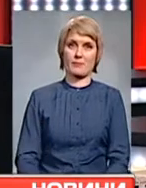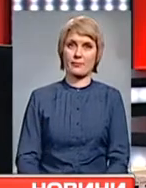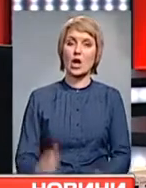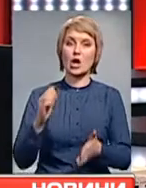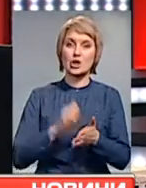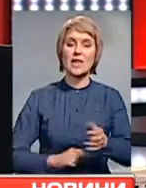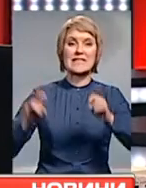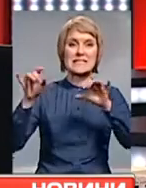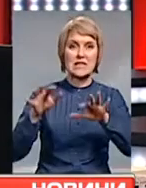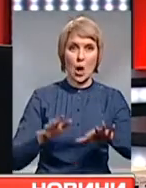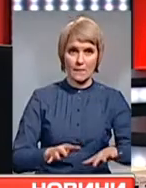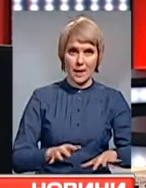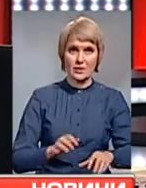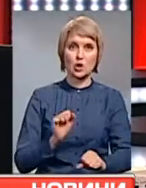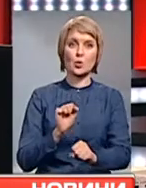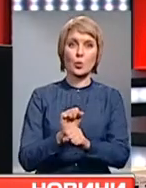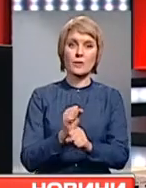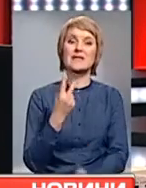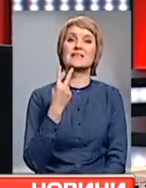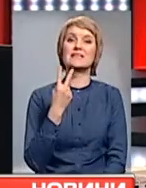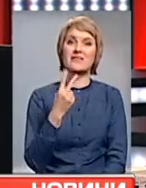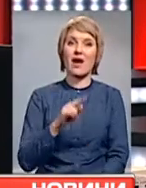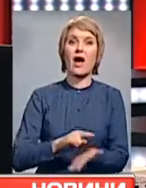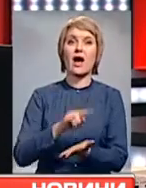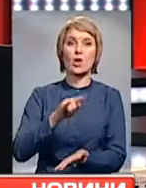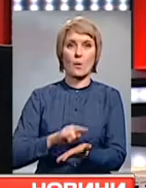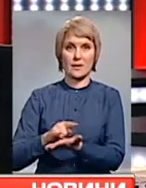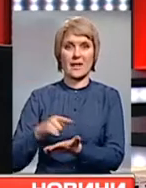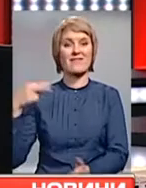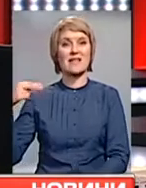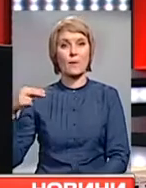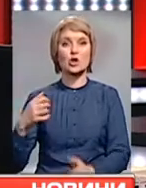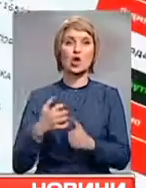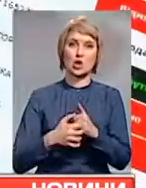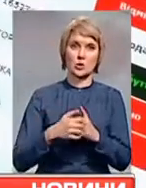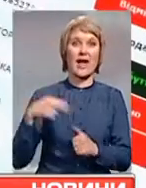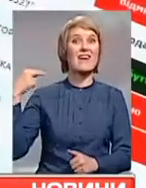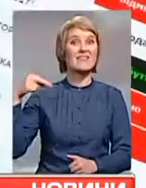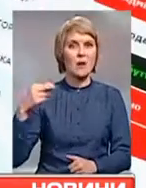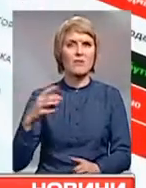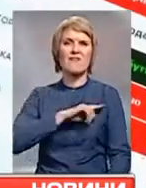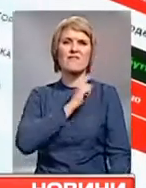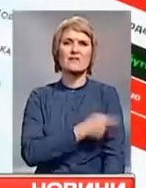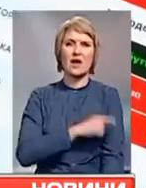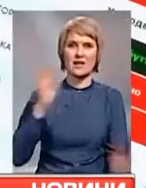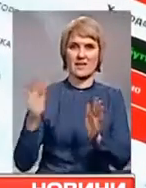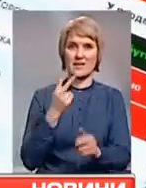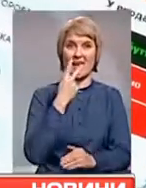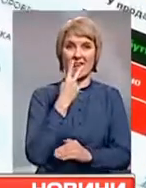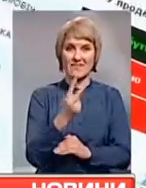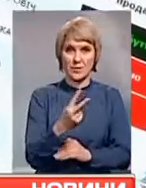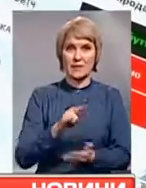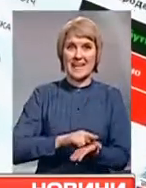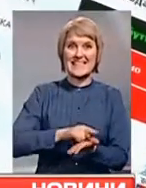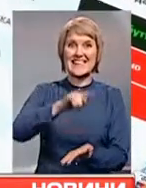Через снігопад зупинилися два аеропорти у Запоріжжі та Херсоні. У Запоріжжі ще й шквальний вітер. Видимість на злітній смузі менше